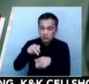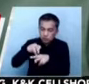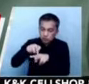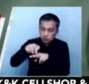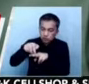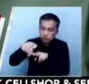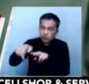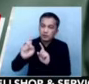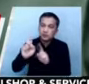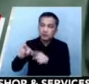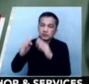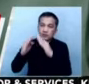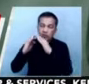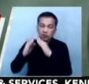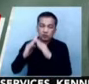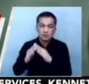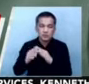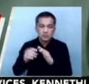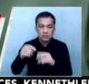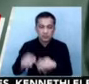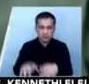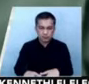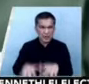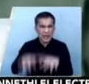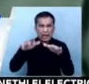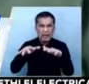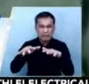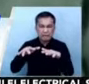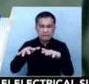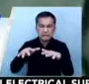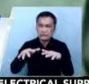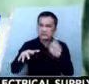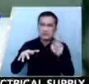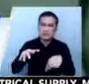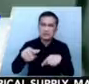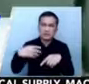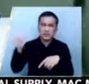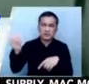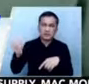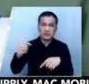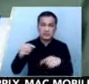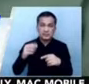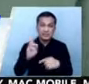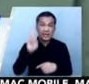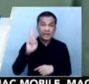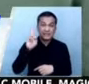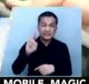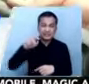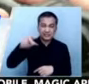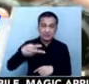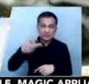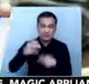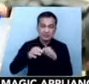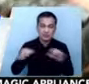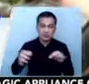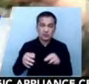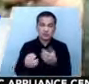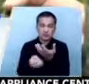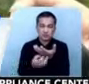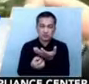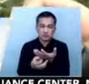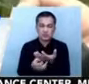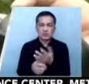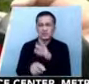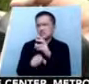malal kaya hindi kami makalabas nandito kami sa taas Dito kami nagluluto sa taas sanay